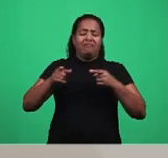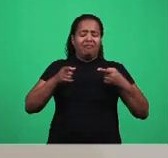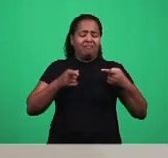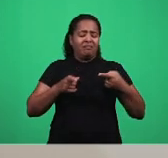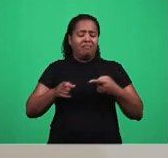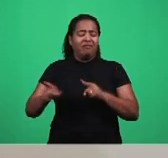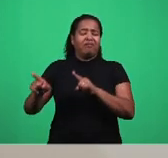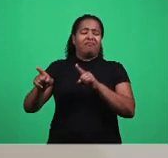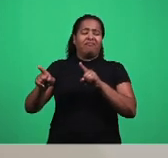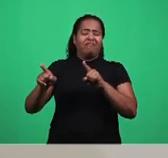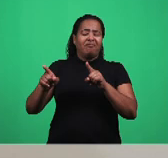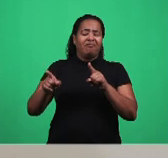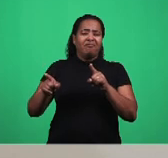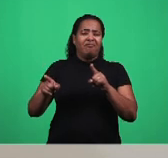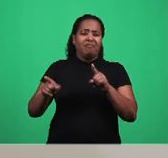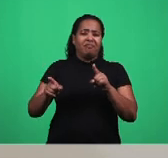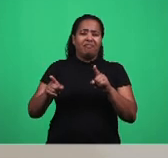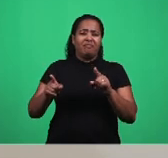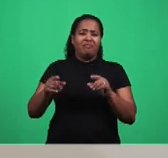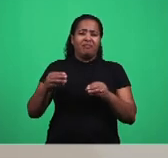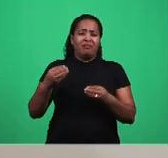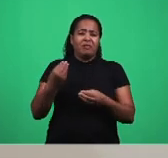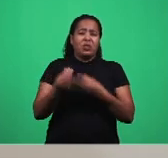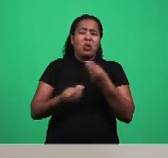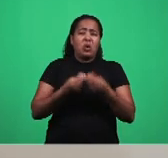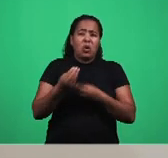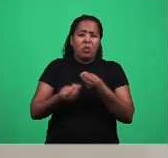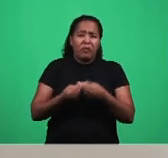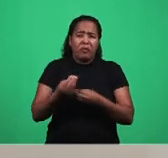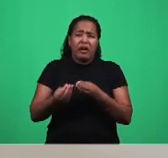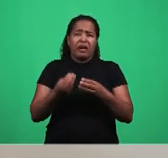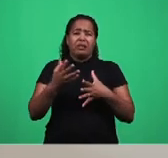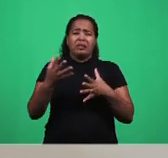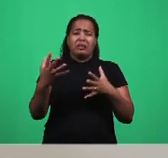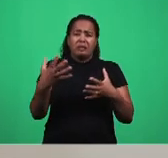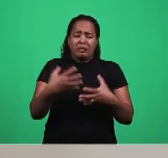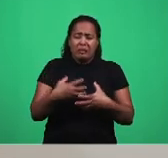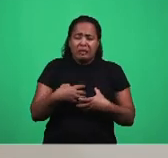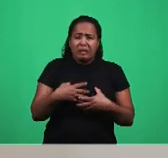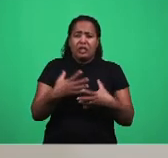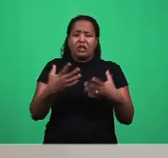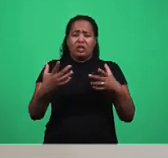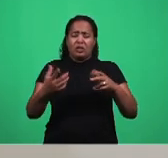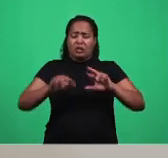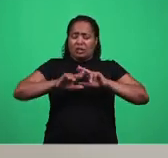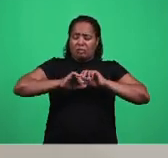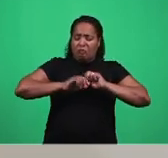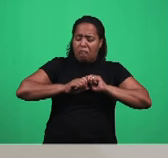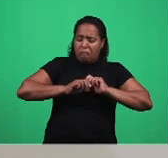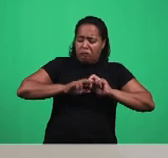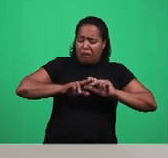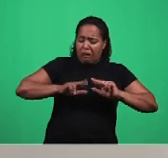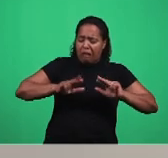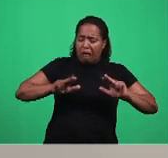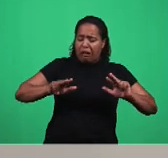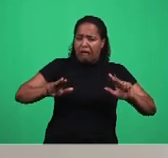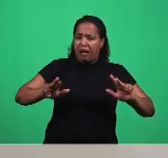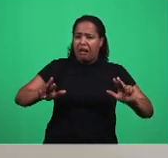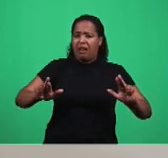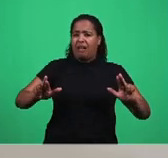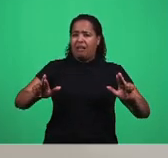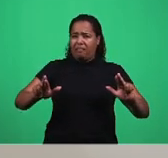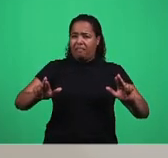dissociation définitive. Ce n'est ce n'est plus la question de gendre,